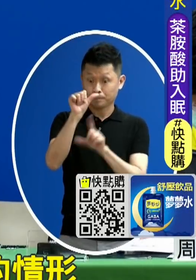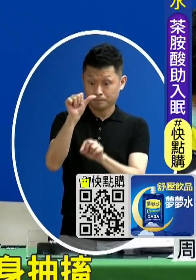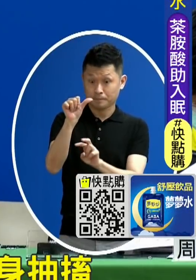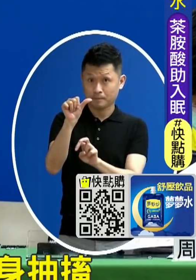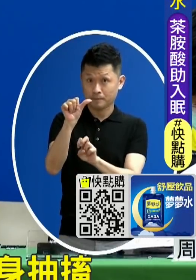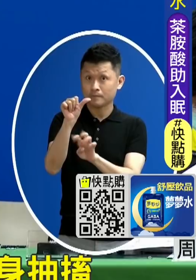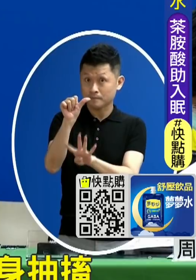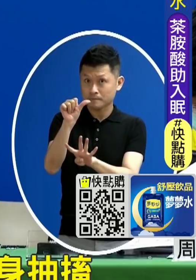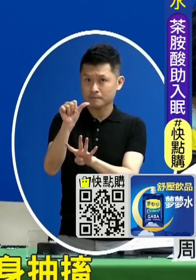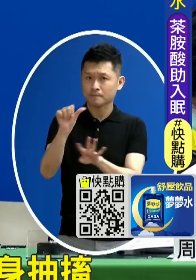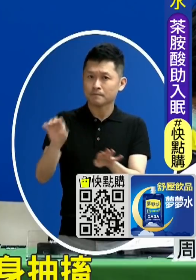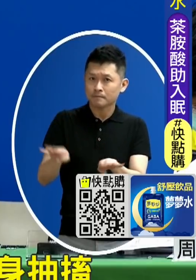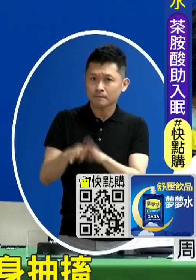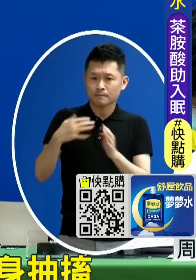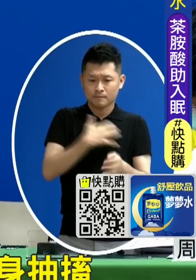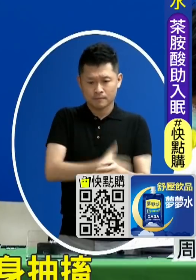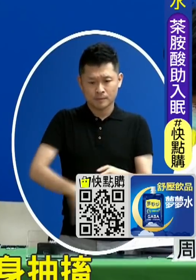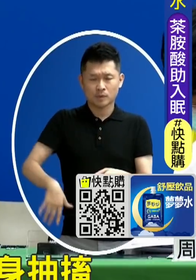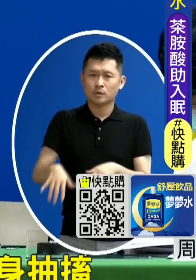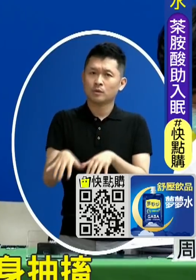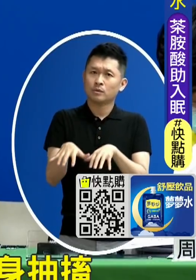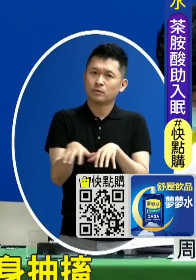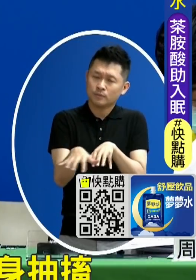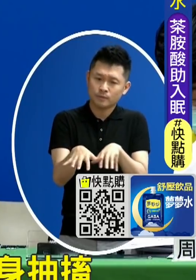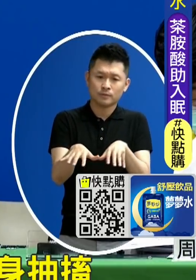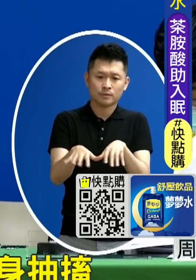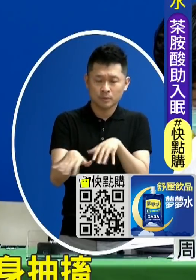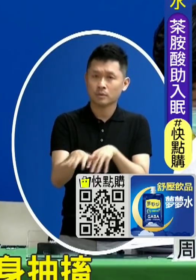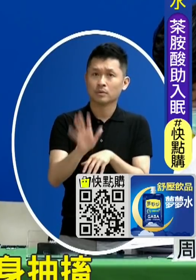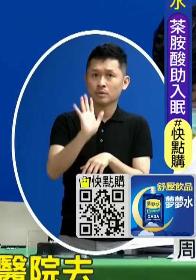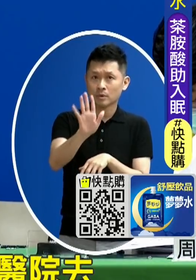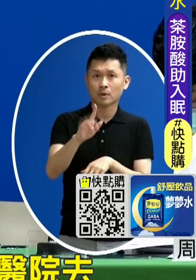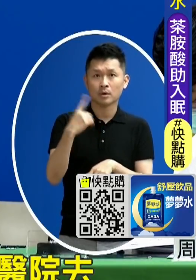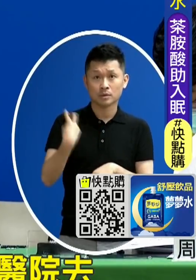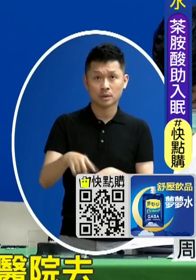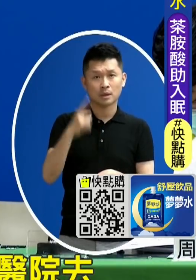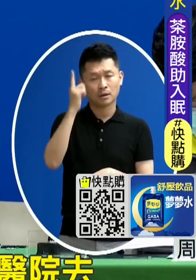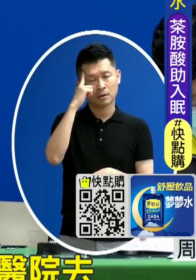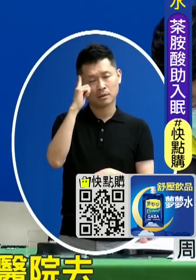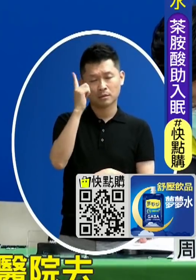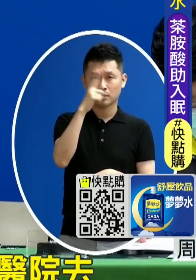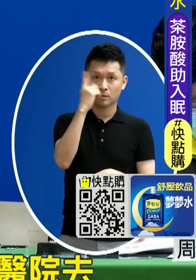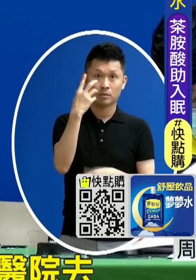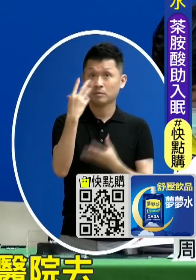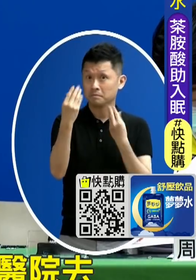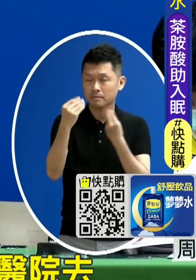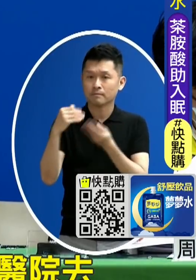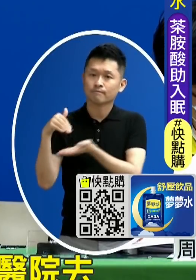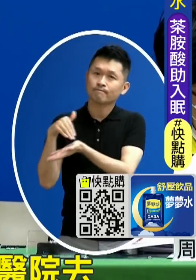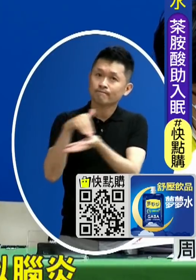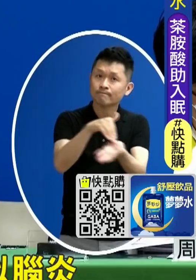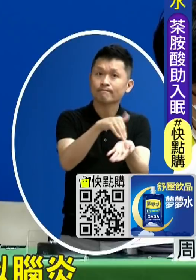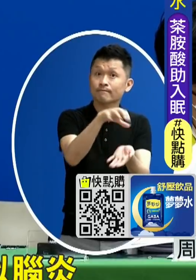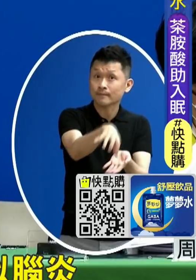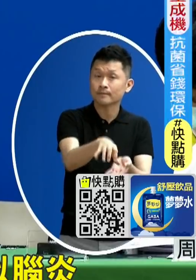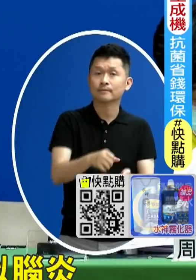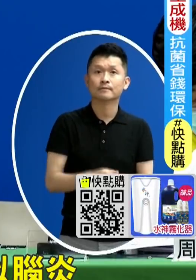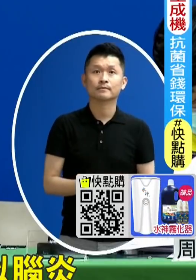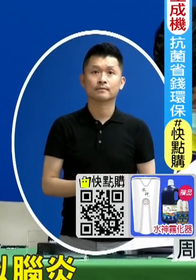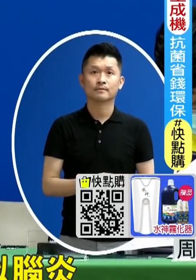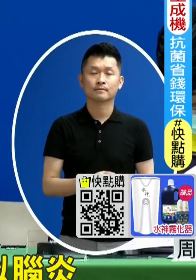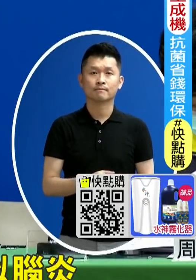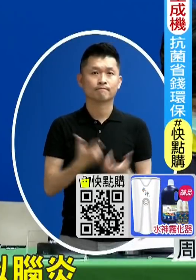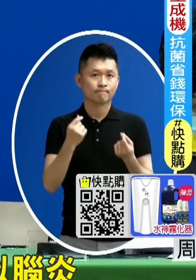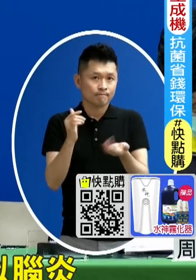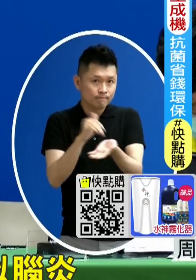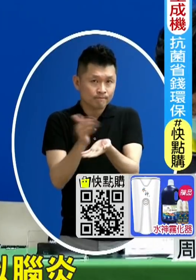5月24号又出现了这个全身的抽搐，那有意识的变化，所以再送到医院去，当时是有